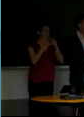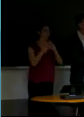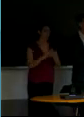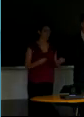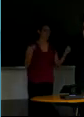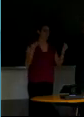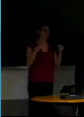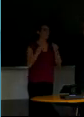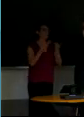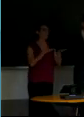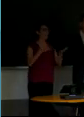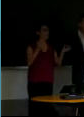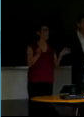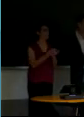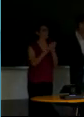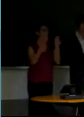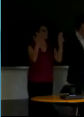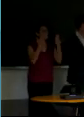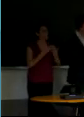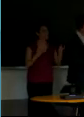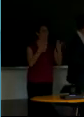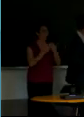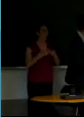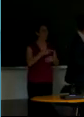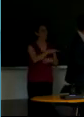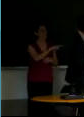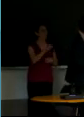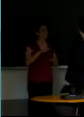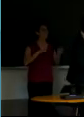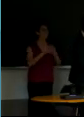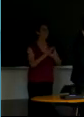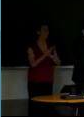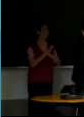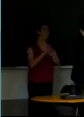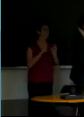e diventarne, come dire, parte integrante, parte viva.